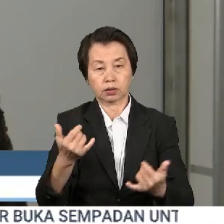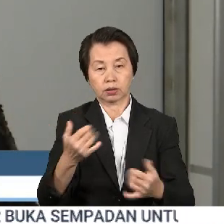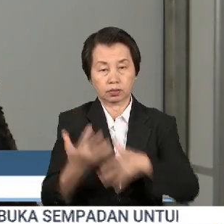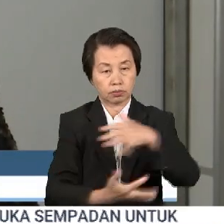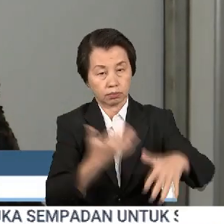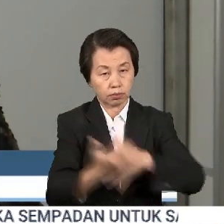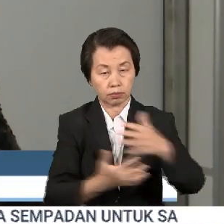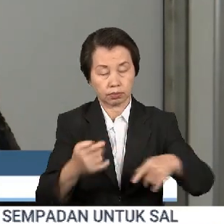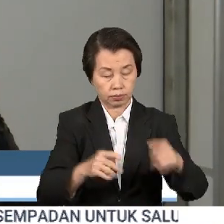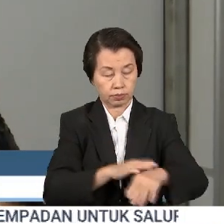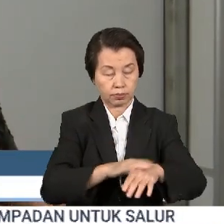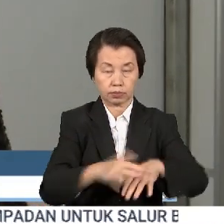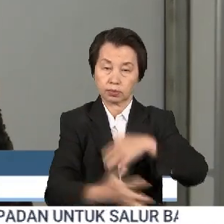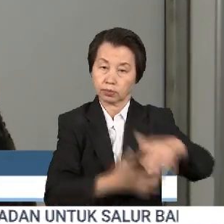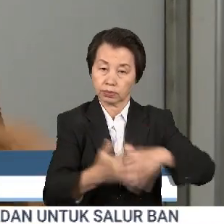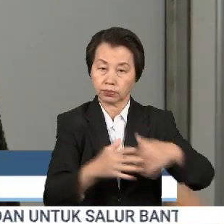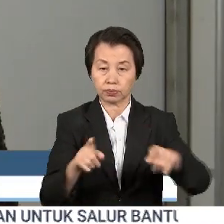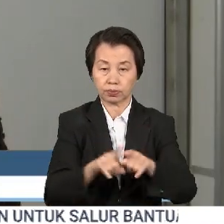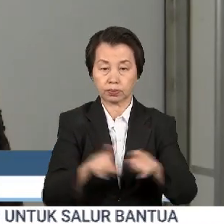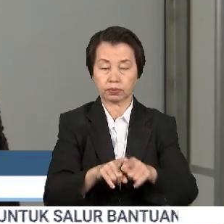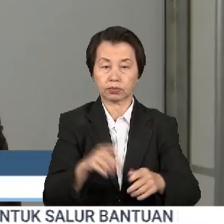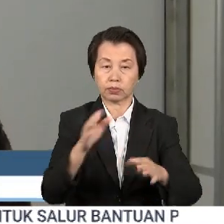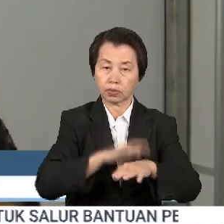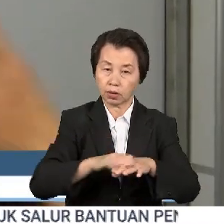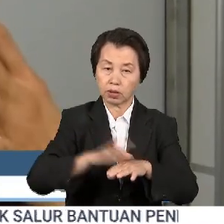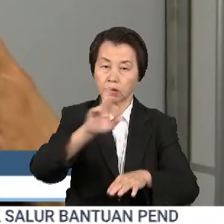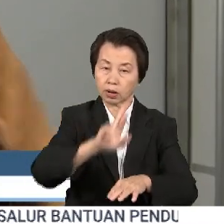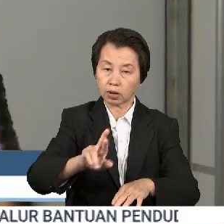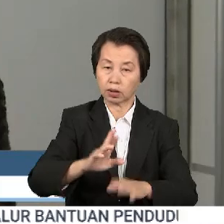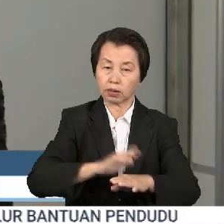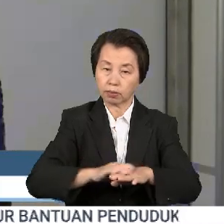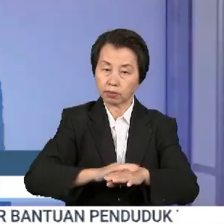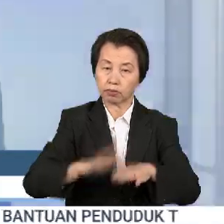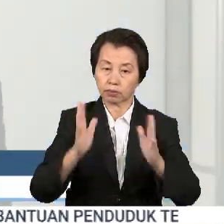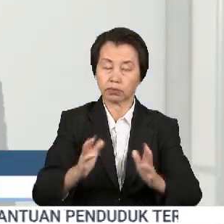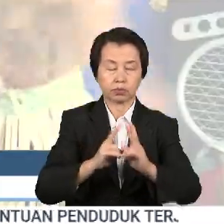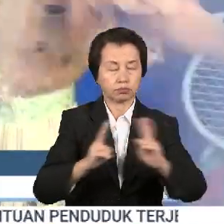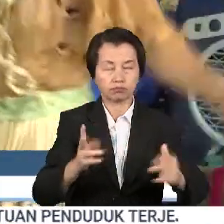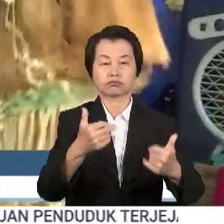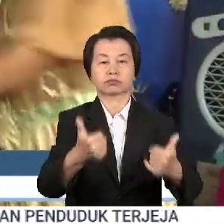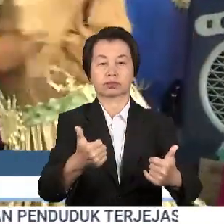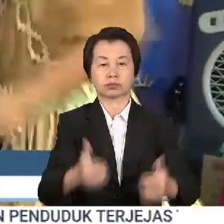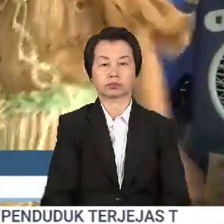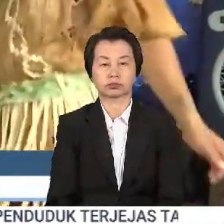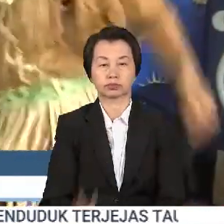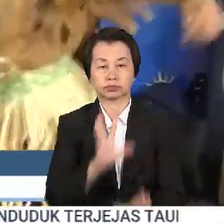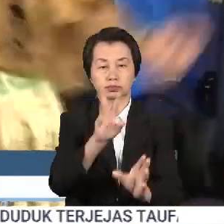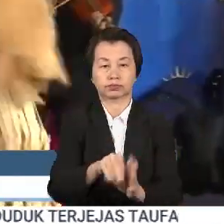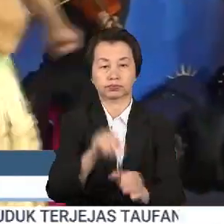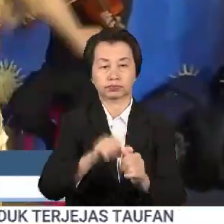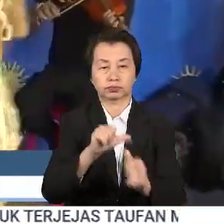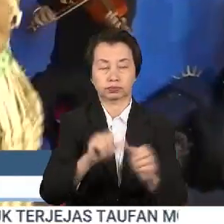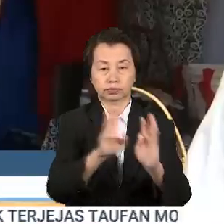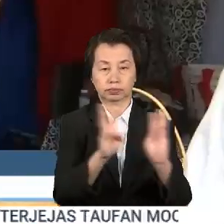diversified, pelbagai kaum, agama, bangsa, apa semua. So benda ni sangat cantik sebenarnya. Penglibatan setiap